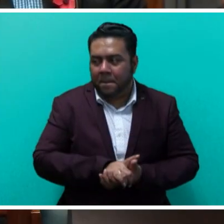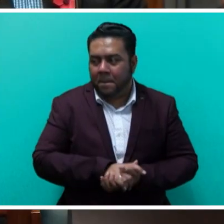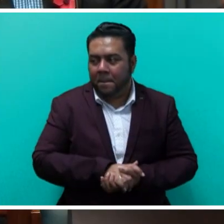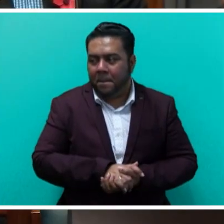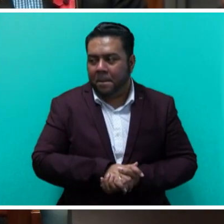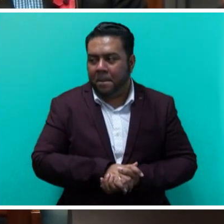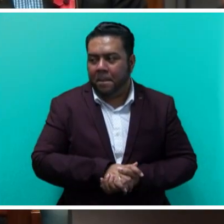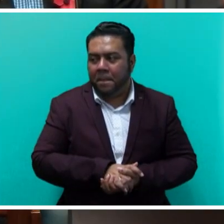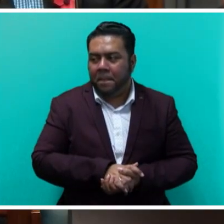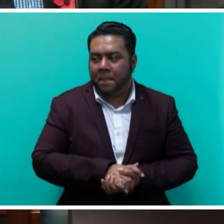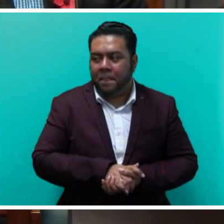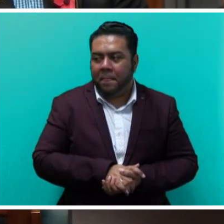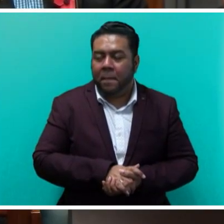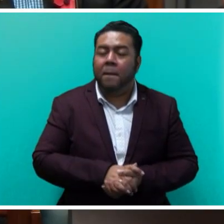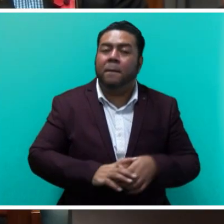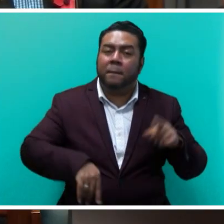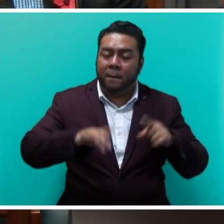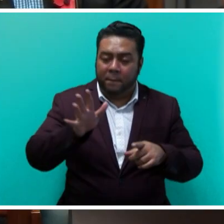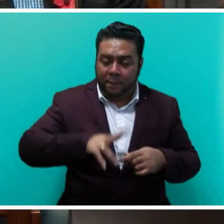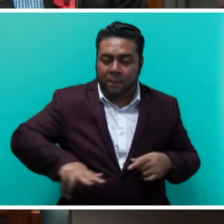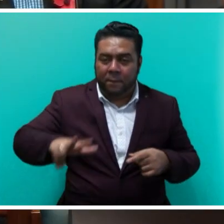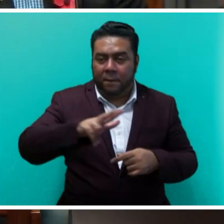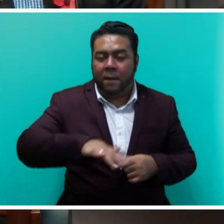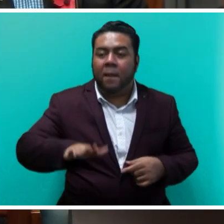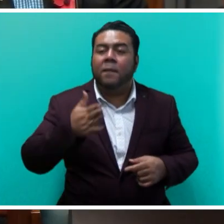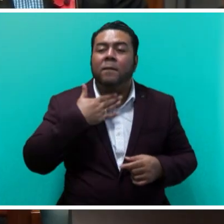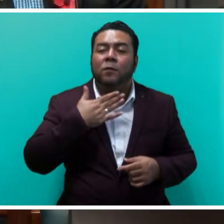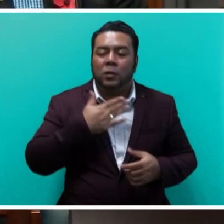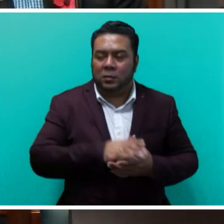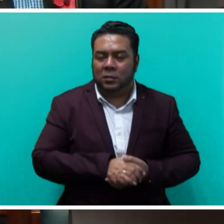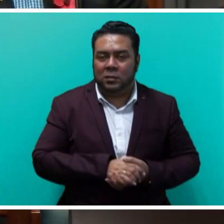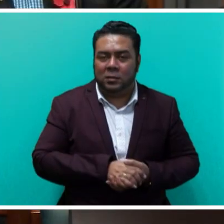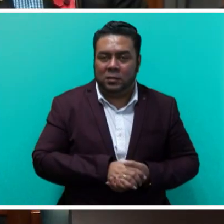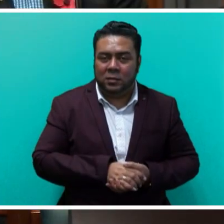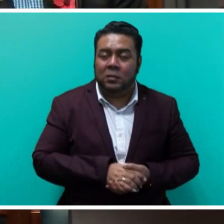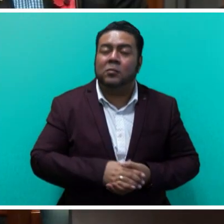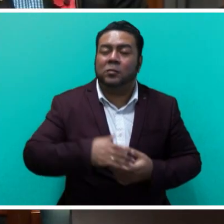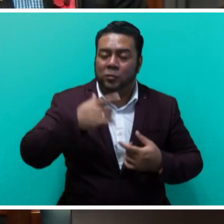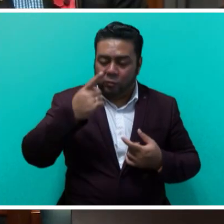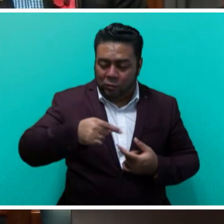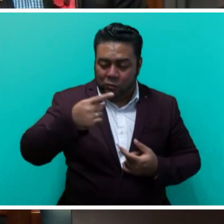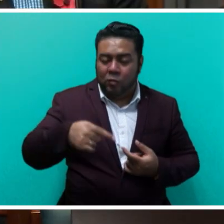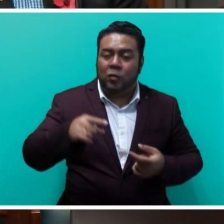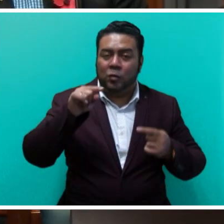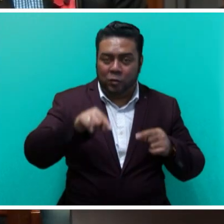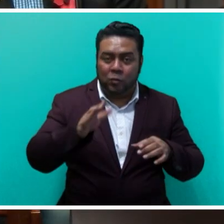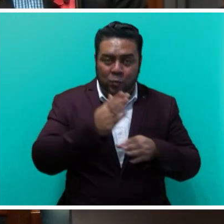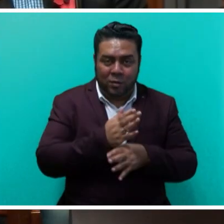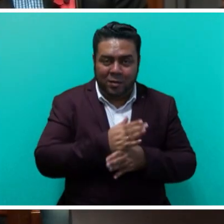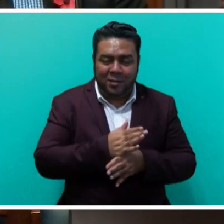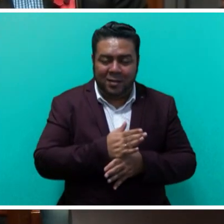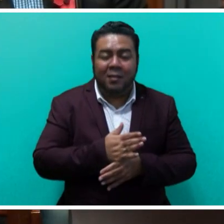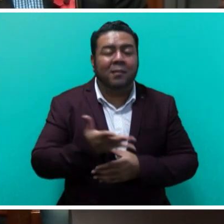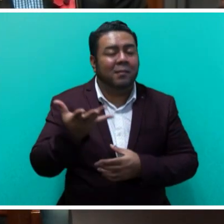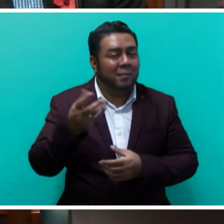tovo vakavanua kena kena vosa e dau garavi na ituvatuva go e na kena